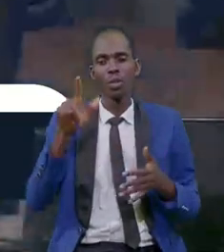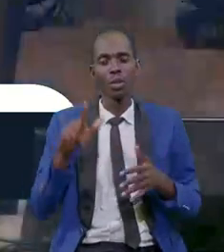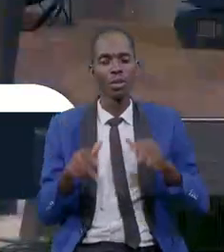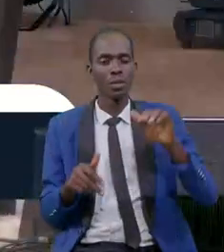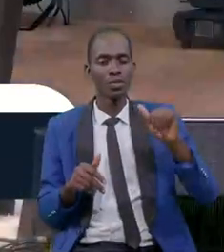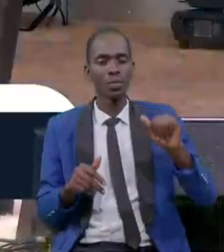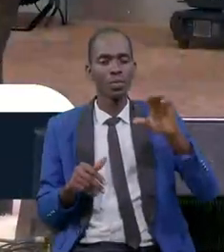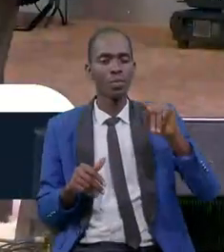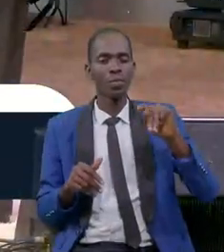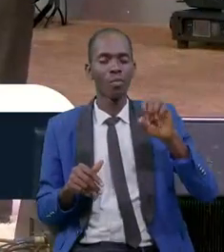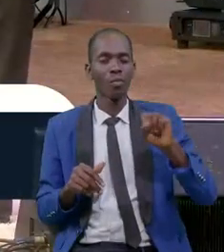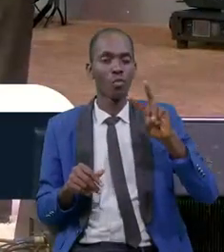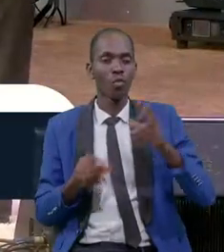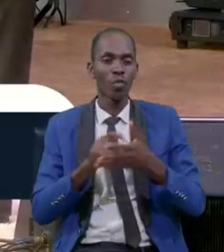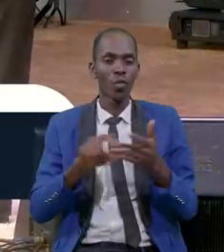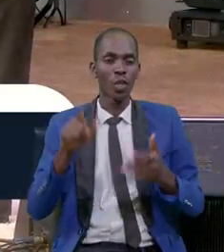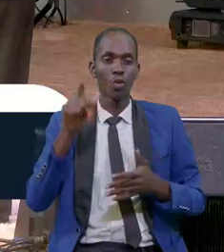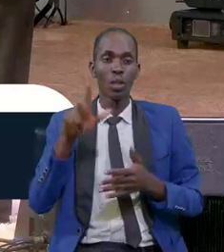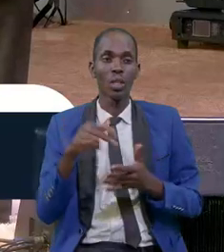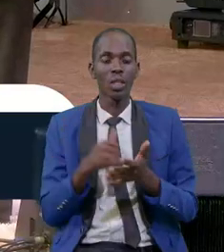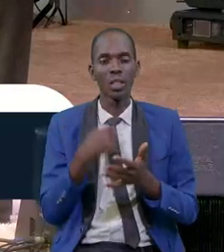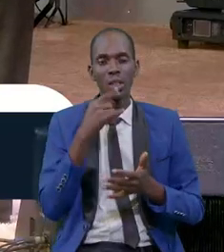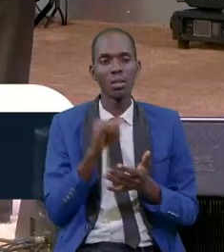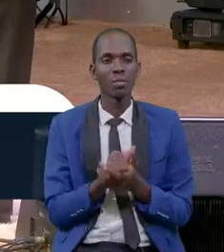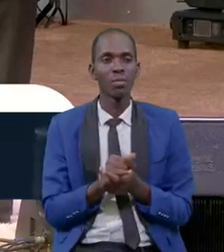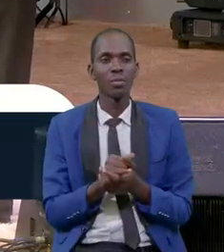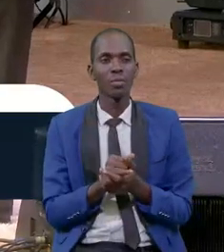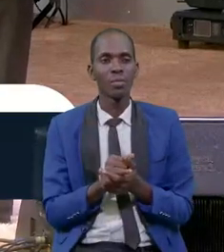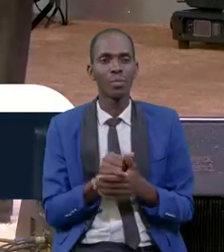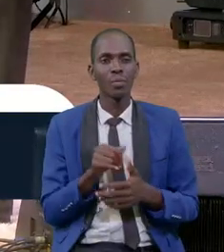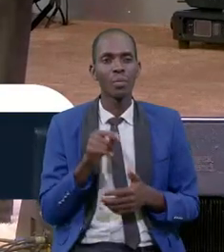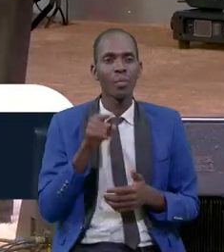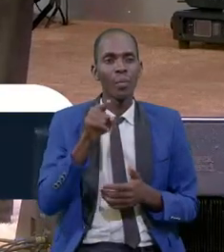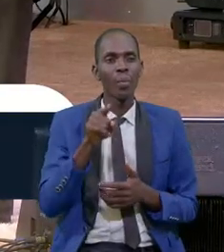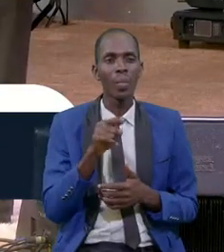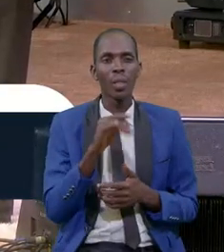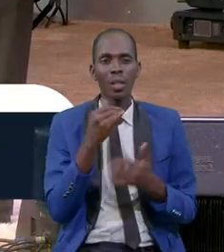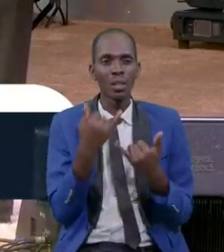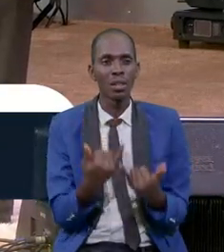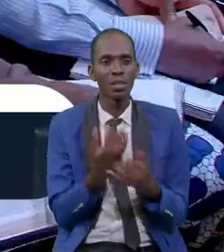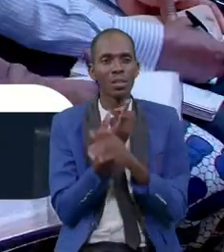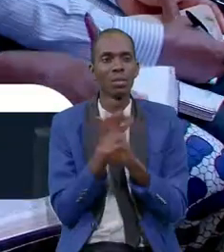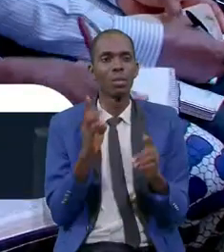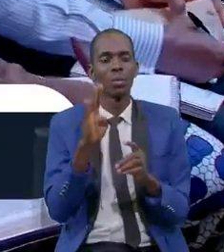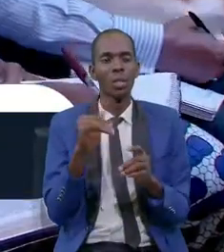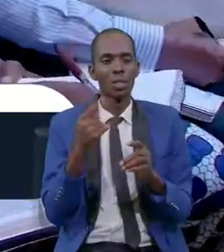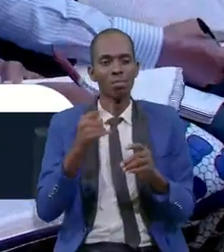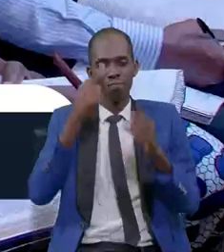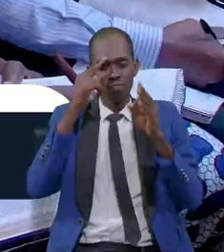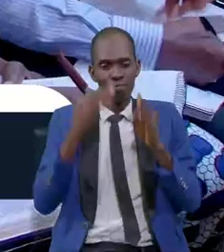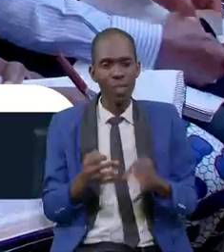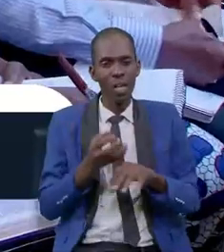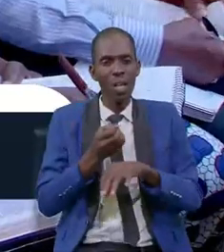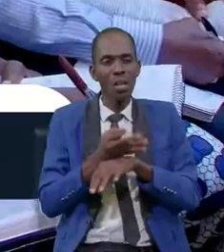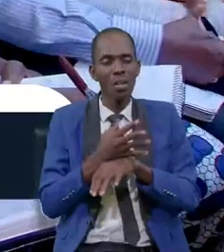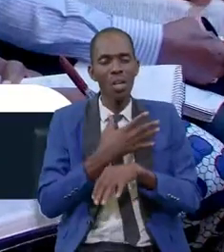Acte des apôtres, chapitre 2, 23. Cet homme livré selon le dessein